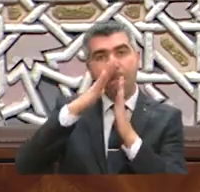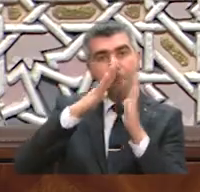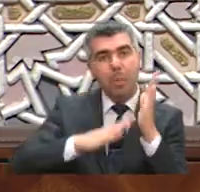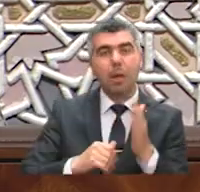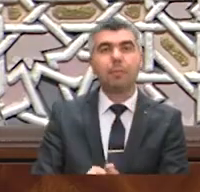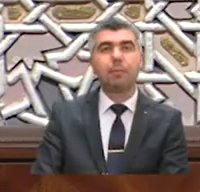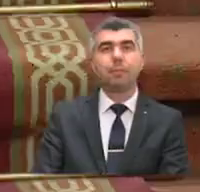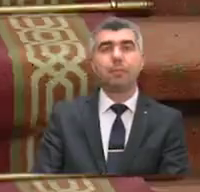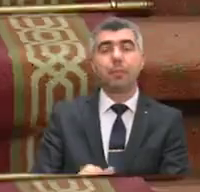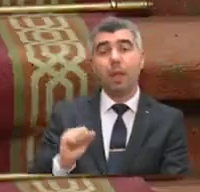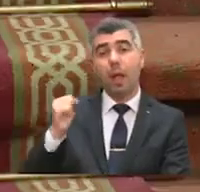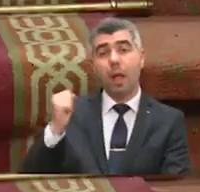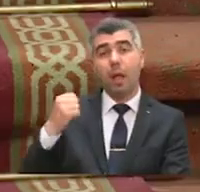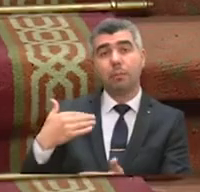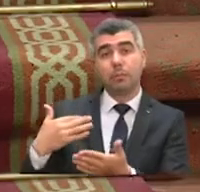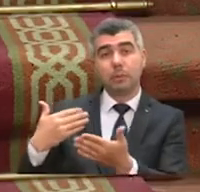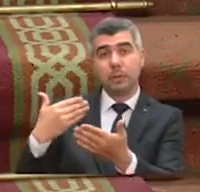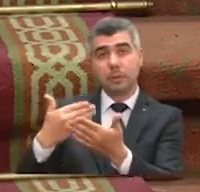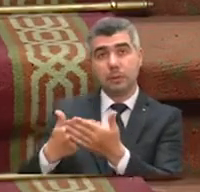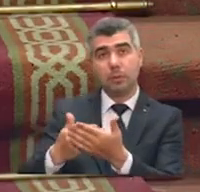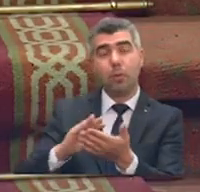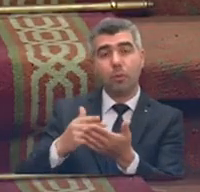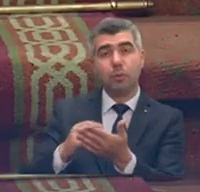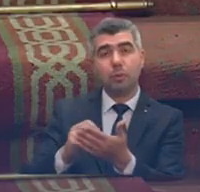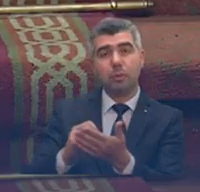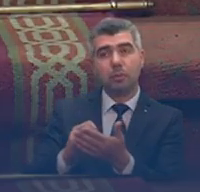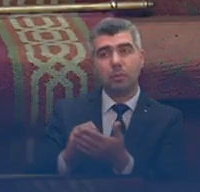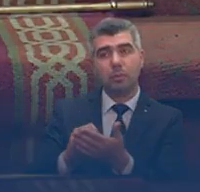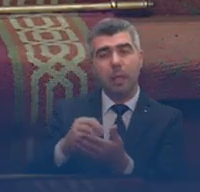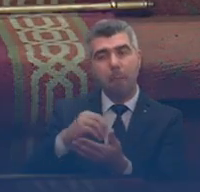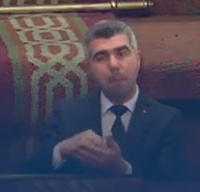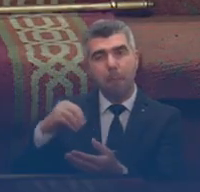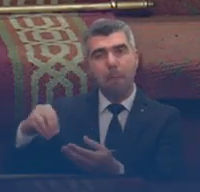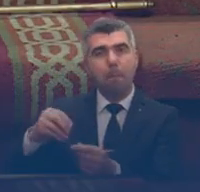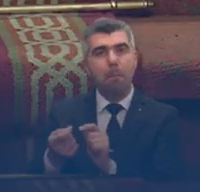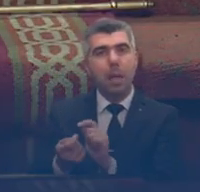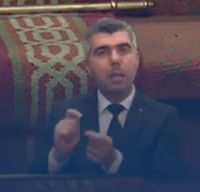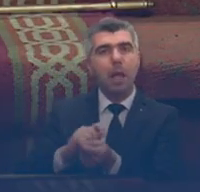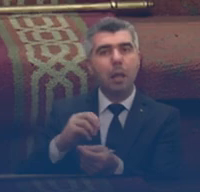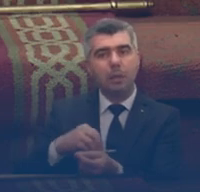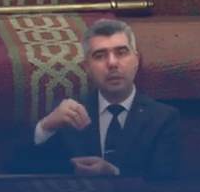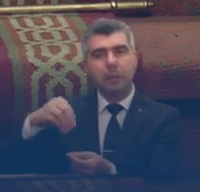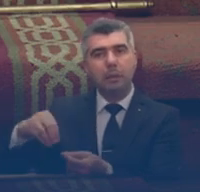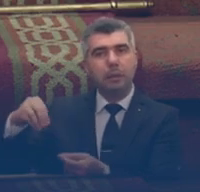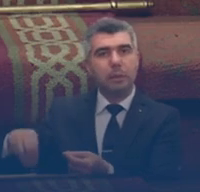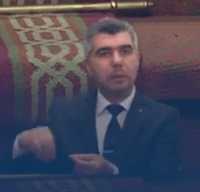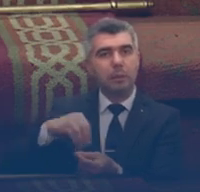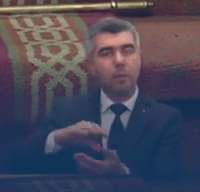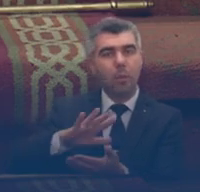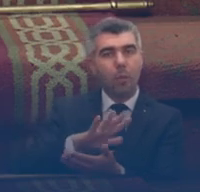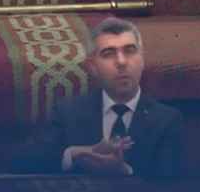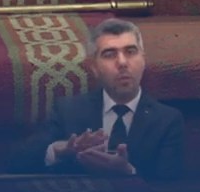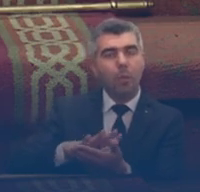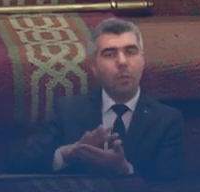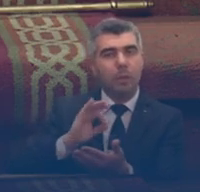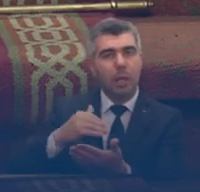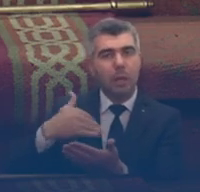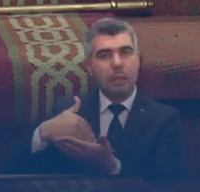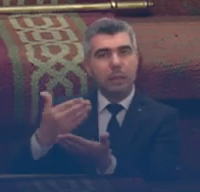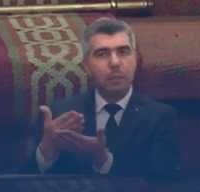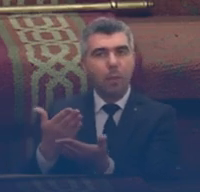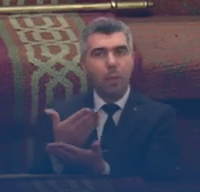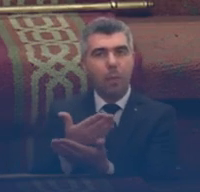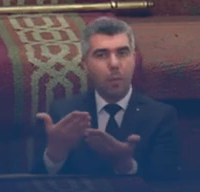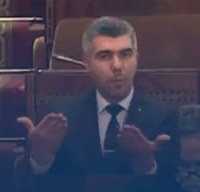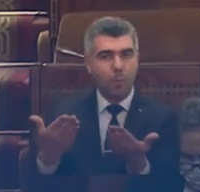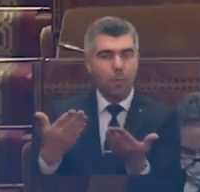فمنذ سنوات كاين إجراءات حركية وتنقل، أولا باش يكون تدبير أمثل وتوزيع عقلاني ديال الموارد